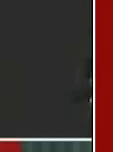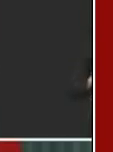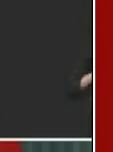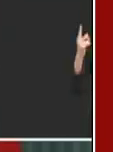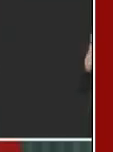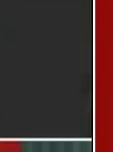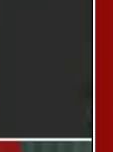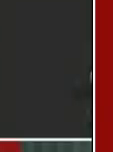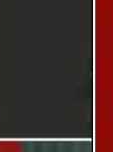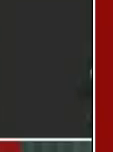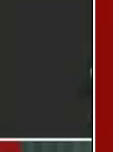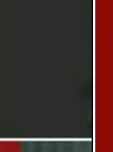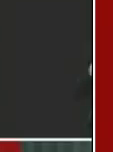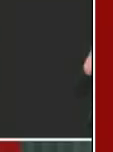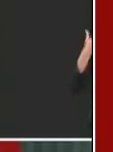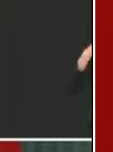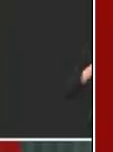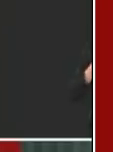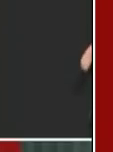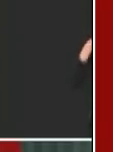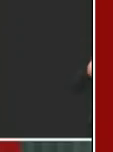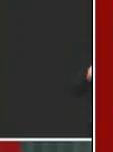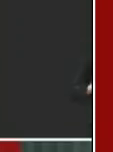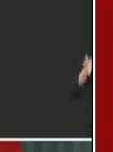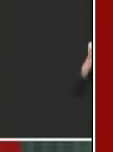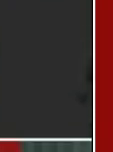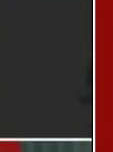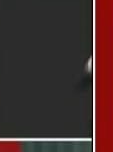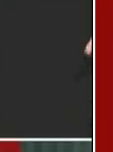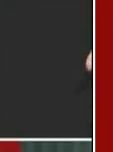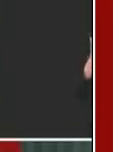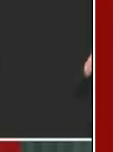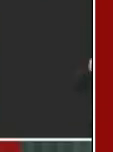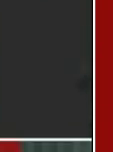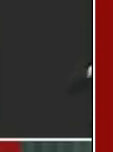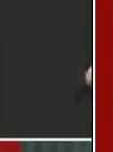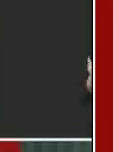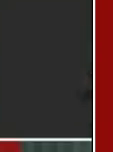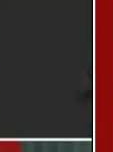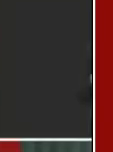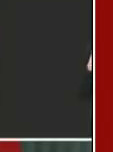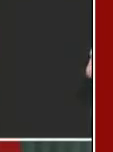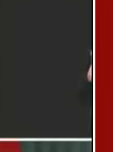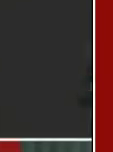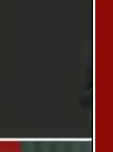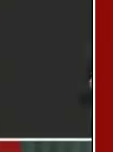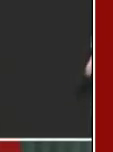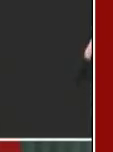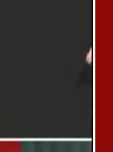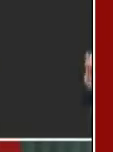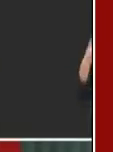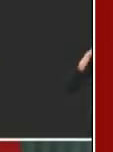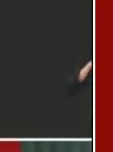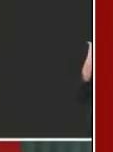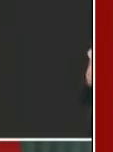sunmak istiyoruz istihdamdaki artış milli gelirimiz ede yukarı yönlü katkıda